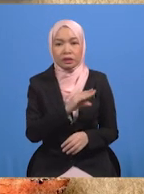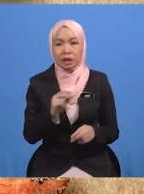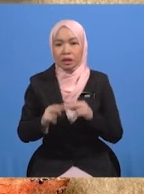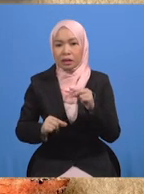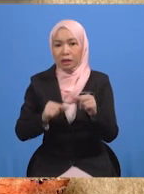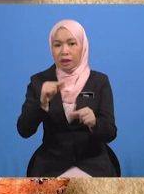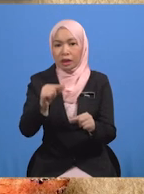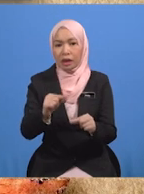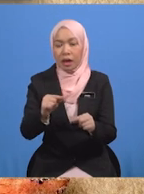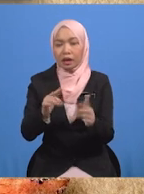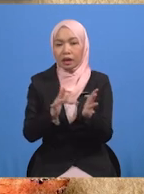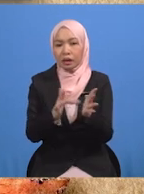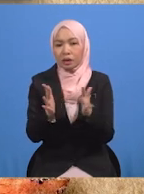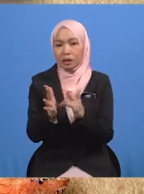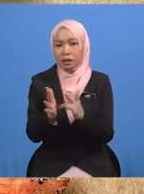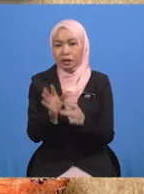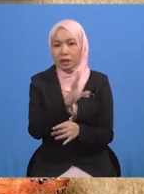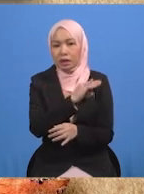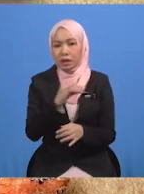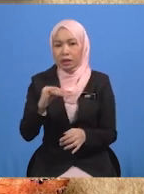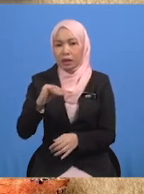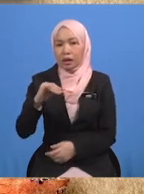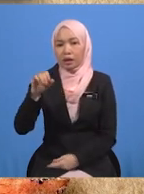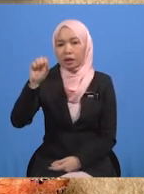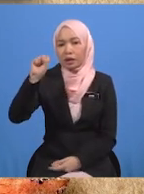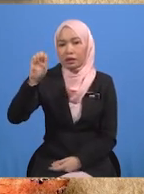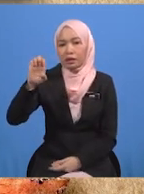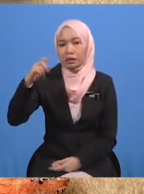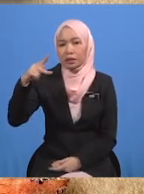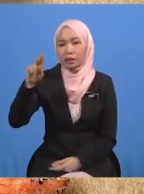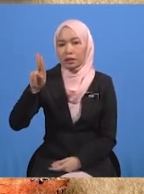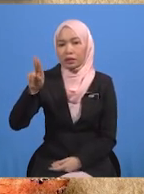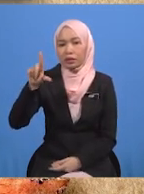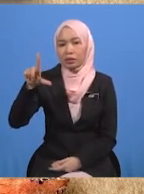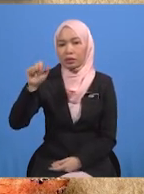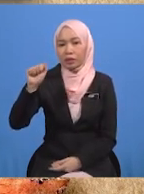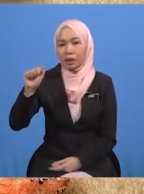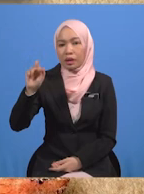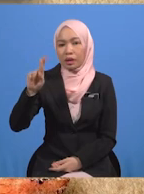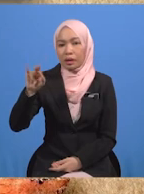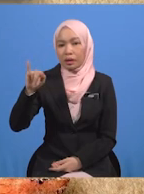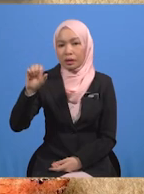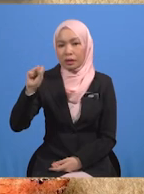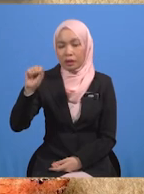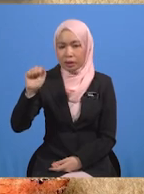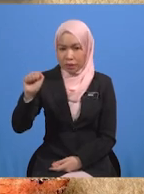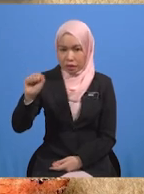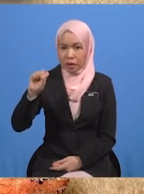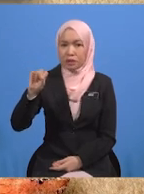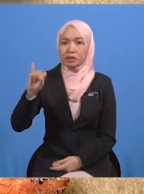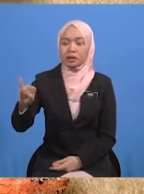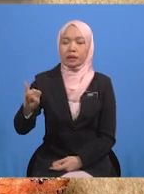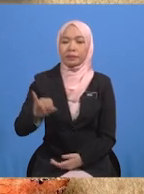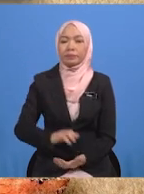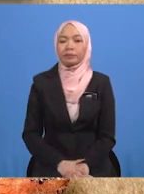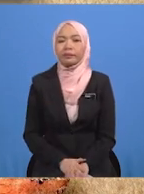rapat dengan kesinambungan dendam perang salib. gerakan kristianisasi dan peranan